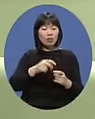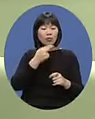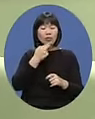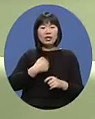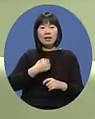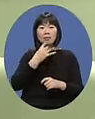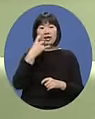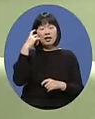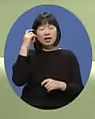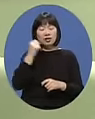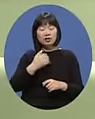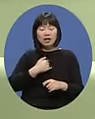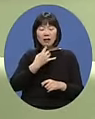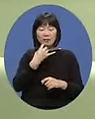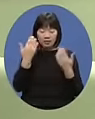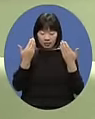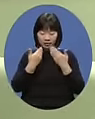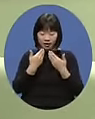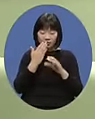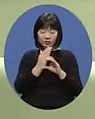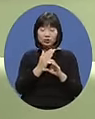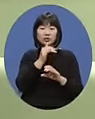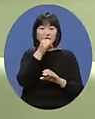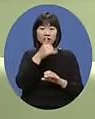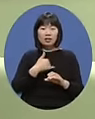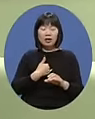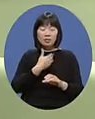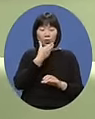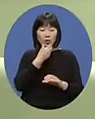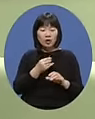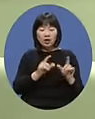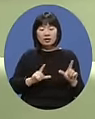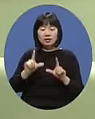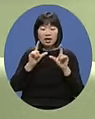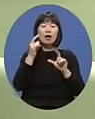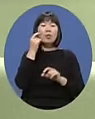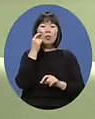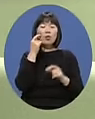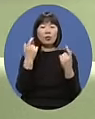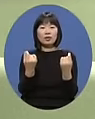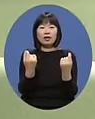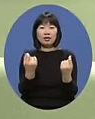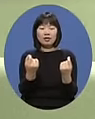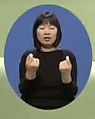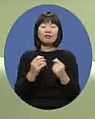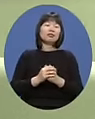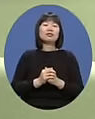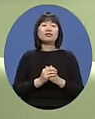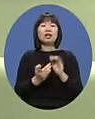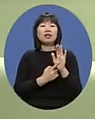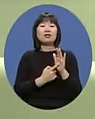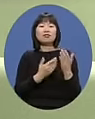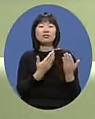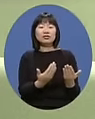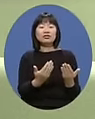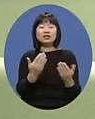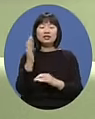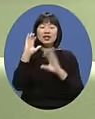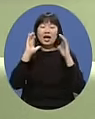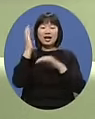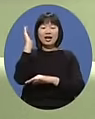생각하고 나만 쳐다보게 되면 아이들은 이렇게 행복한 삶을 살 수 없게 된다. 예, 이런 것들을 알려주는 그런